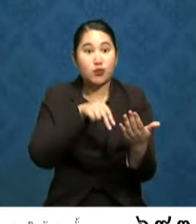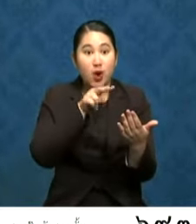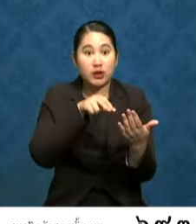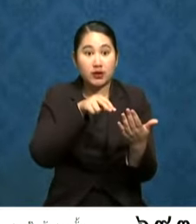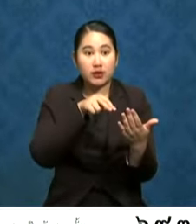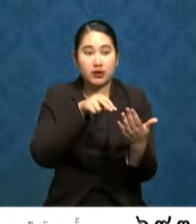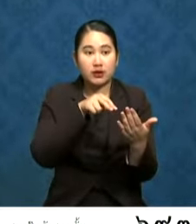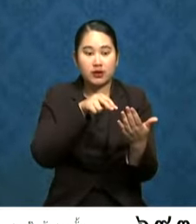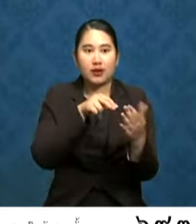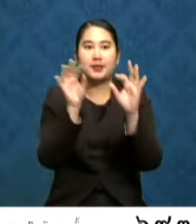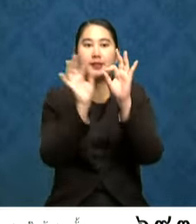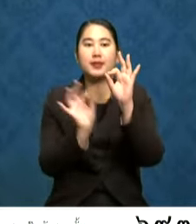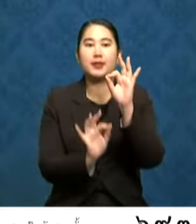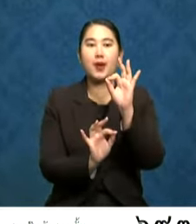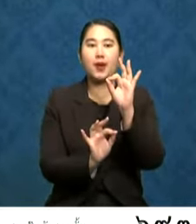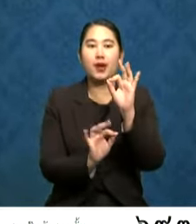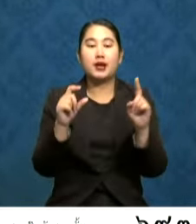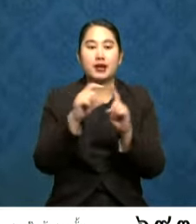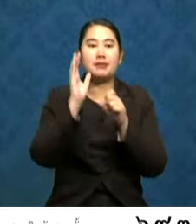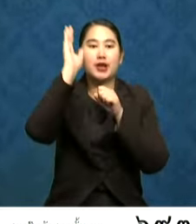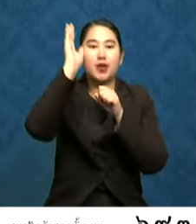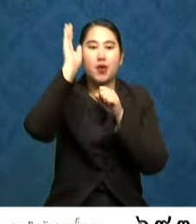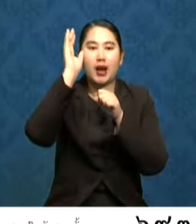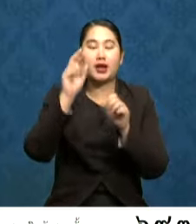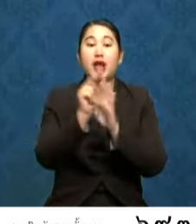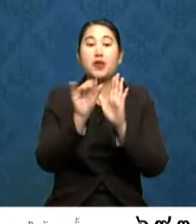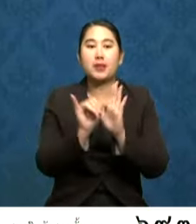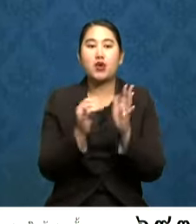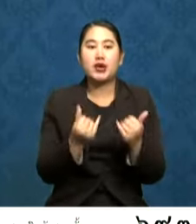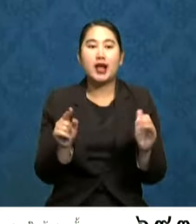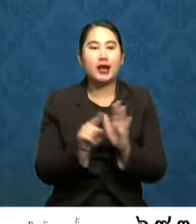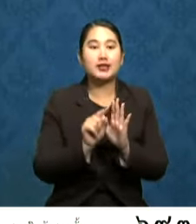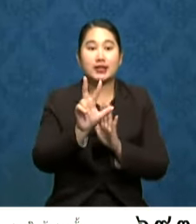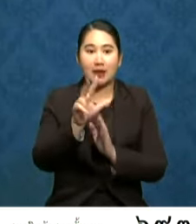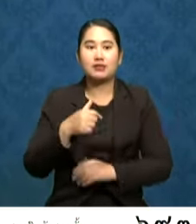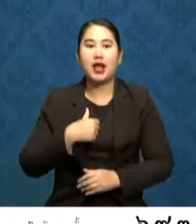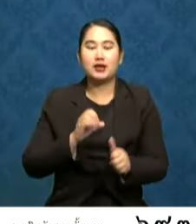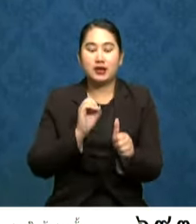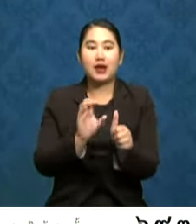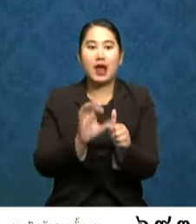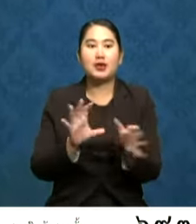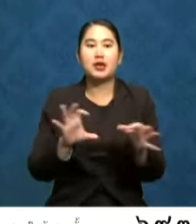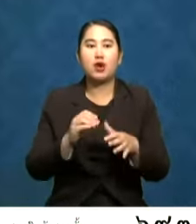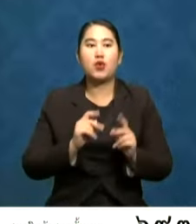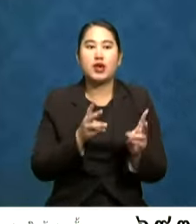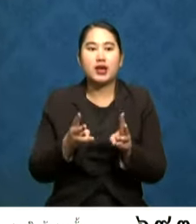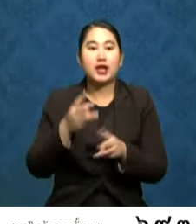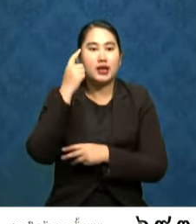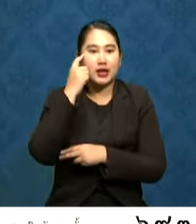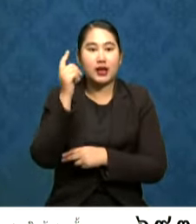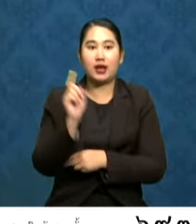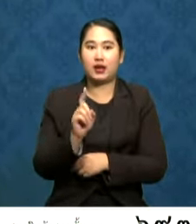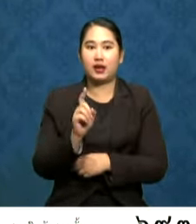การเอ่อเขียนคำแถลงนโยบายในครั้งนี้ค่ะซึ่งครั้งนี้จะเป็นครั้งที่ 3ค่ะที่ดิฉันจะขอเสนอแนวคิดเรื่องของการ